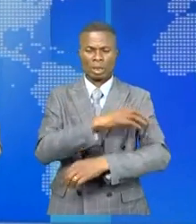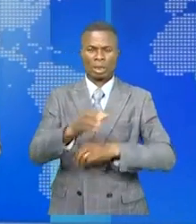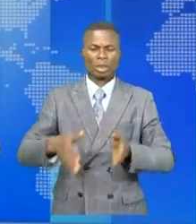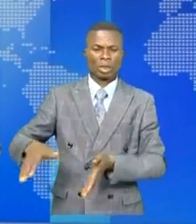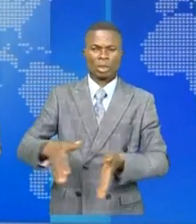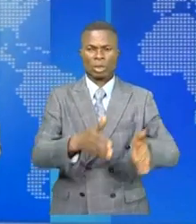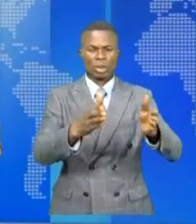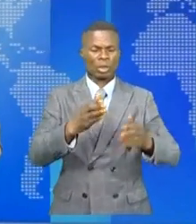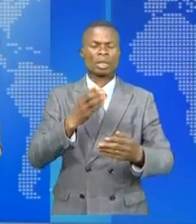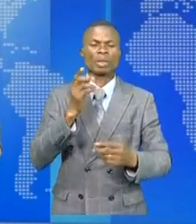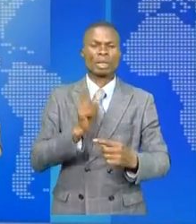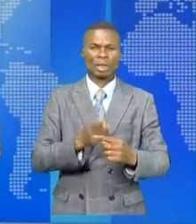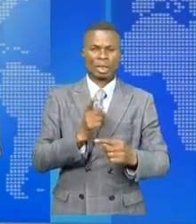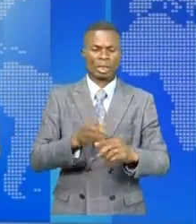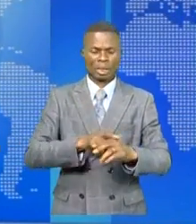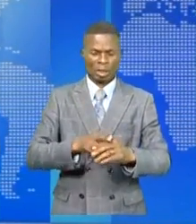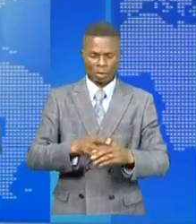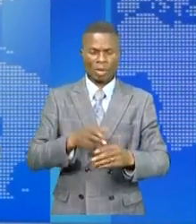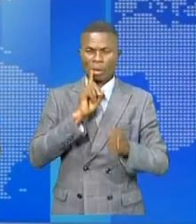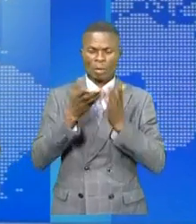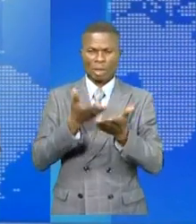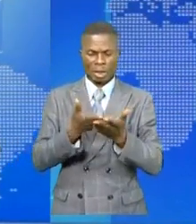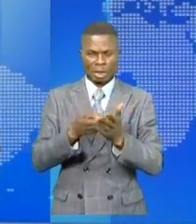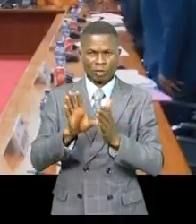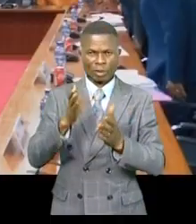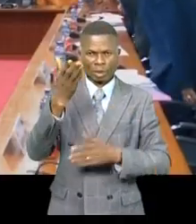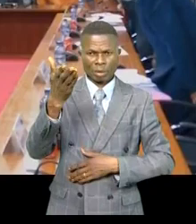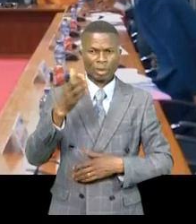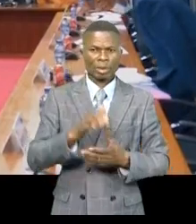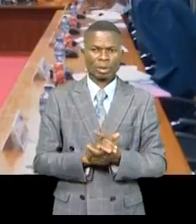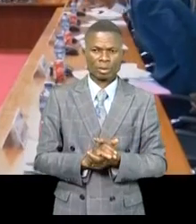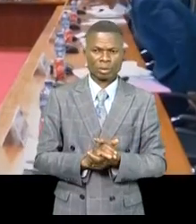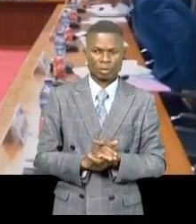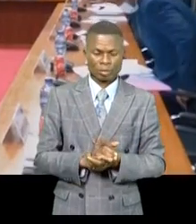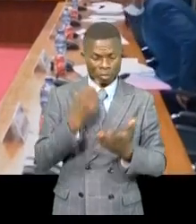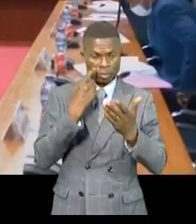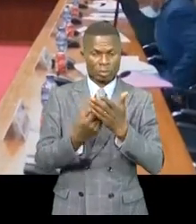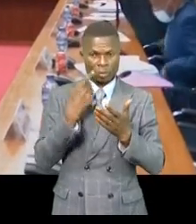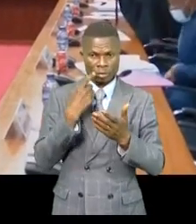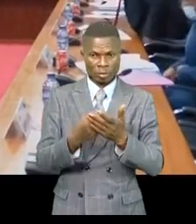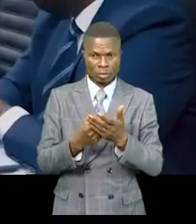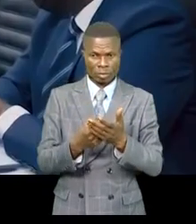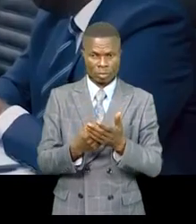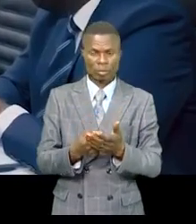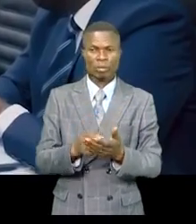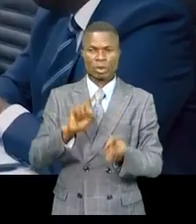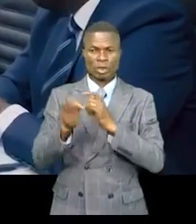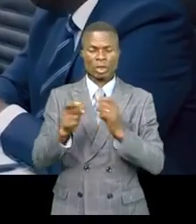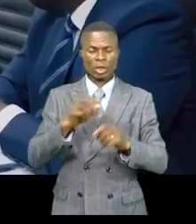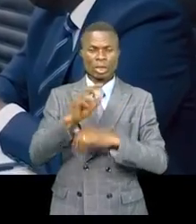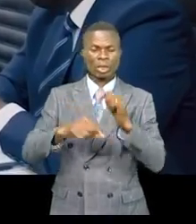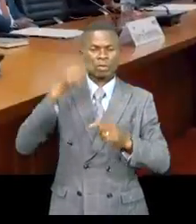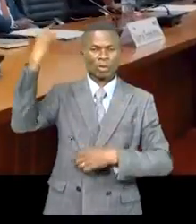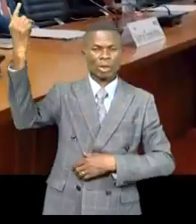aussi hier au centre des échanges à la primature. Patti Tondoir. Il a été constaté une embellie au niveau international en